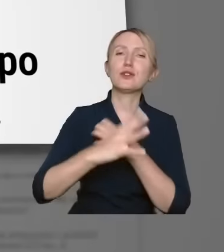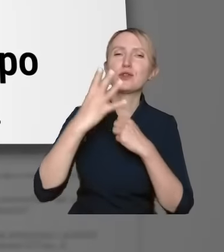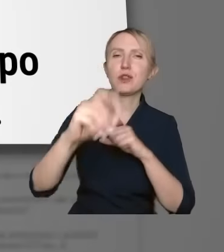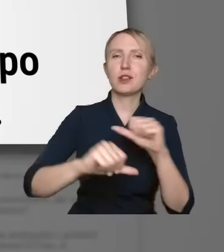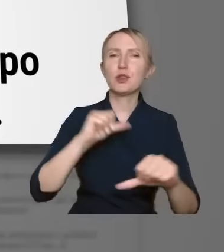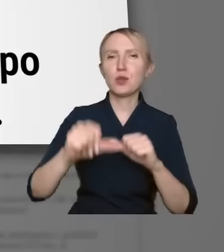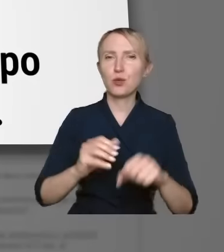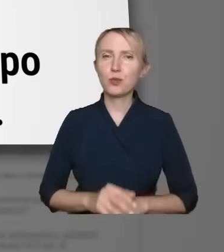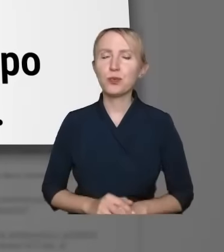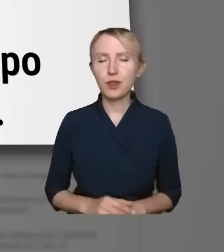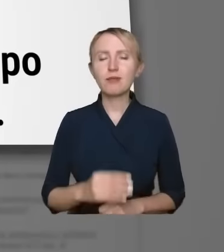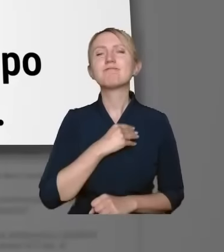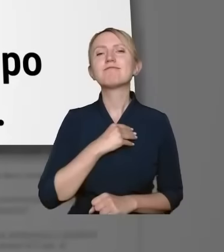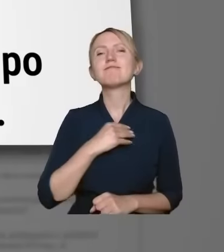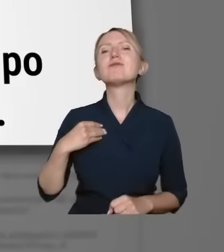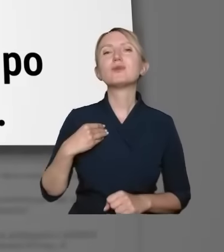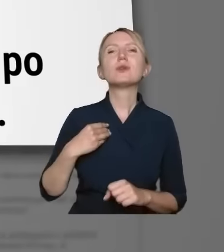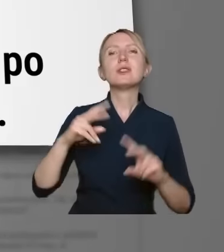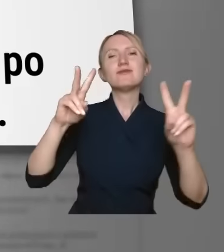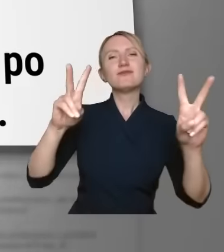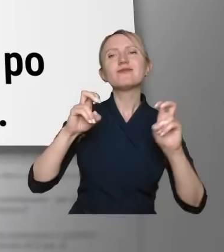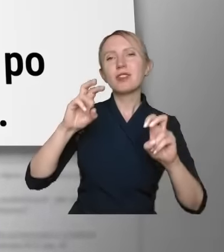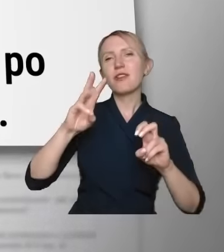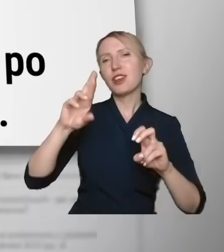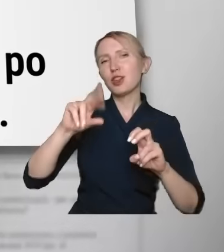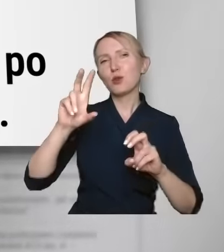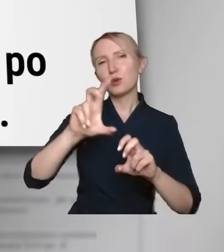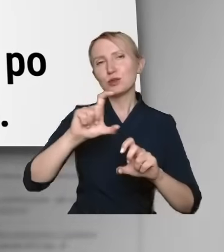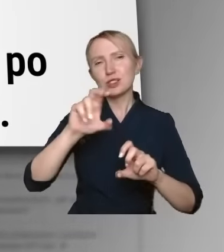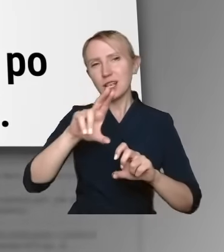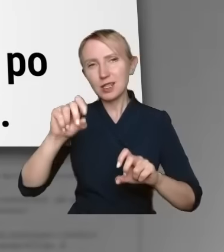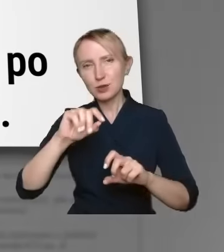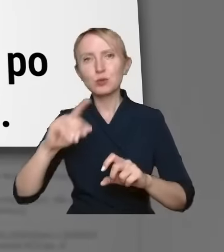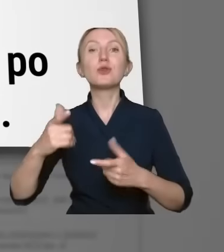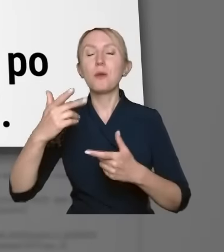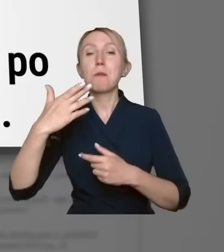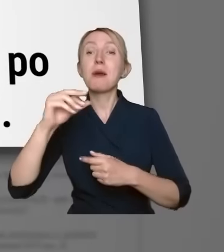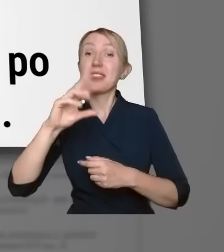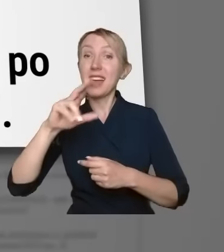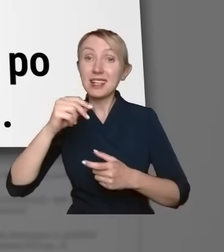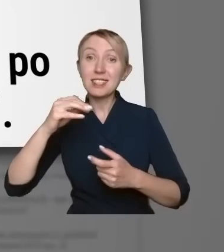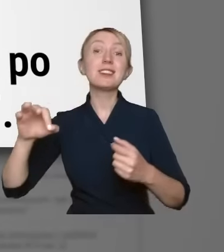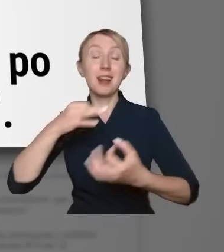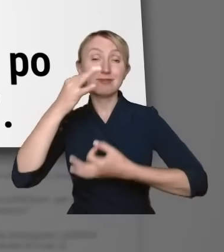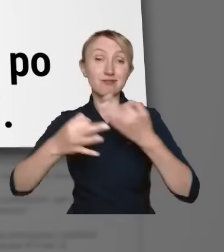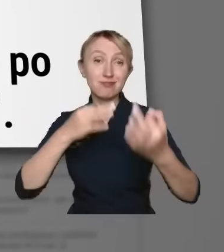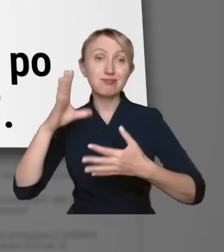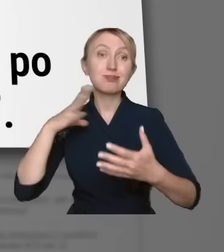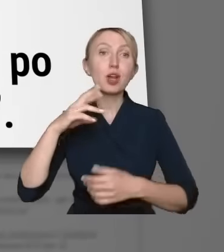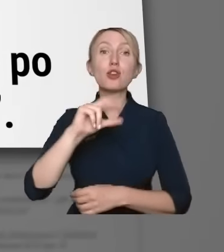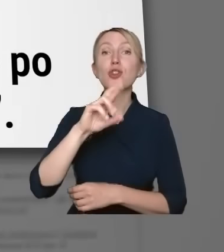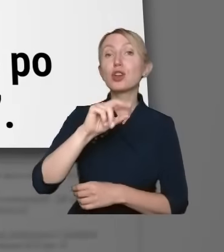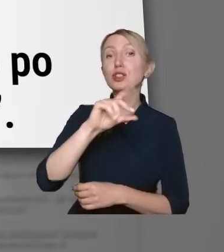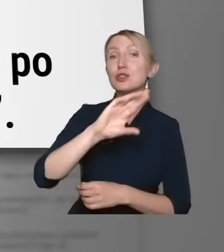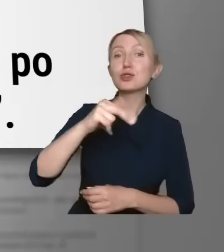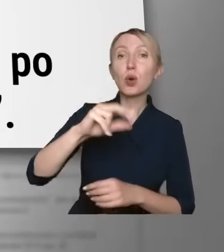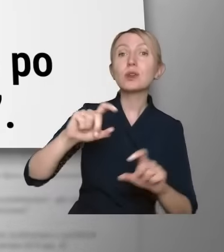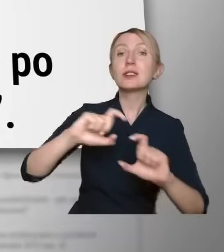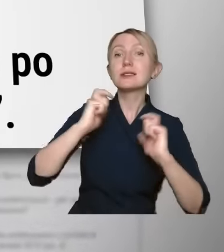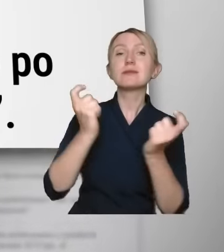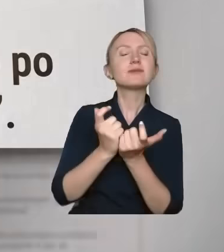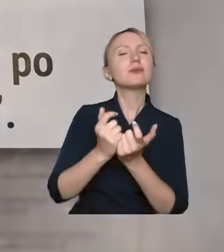1994 roku. W Polsce jego wehikuł czasu zagrała legendarna Metallica. Prestiżowy magazyn Rolling Stone nazwał go po śmierci